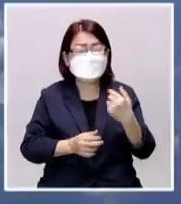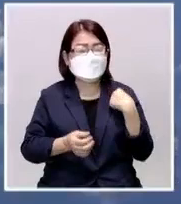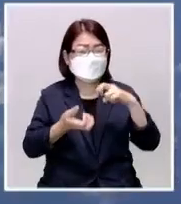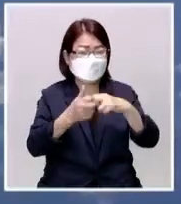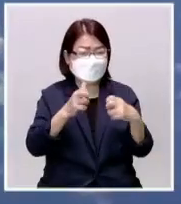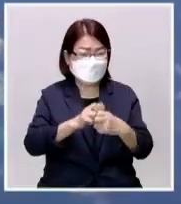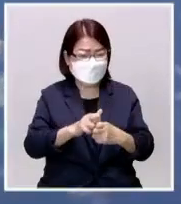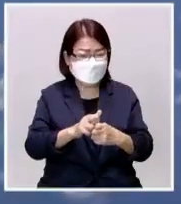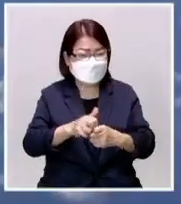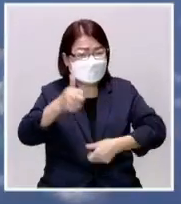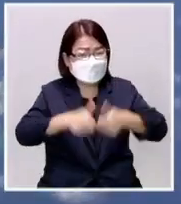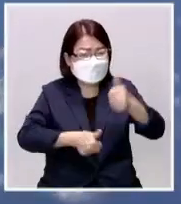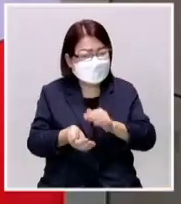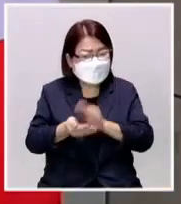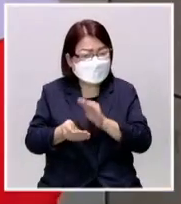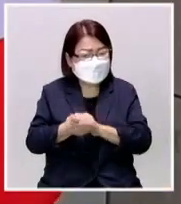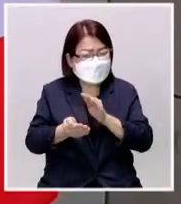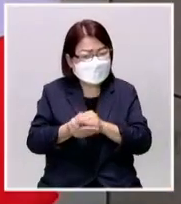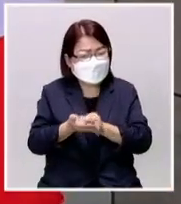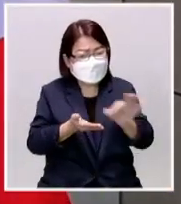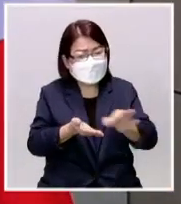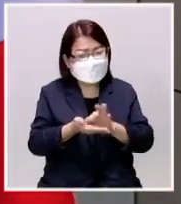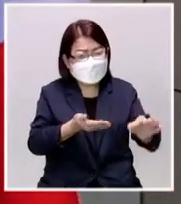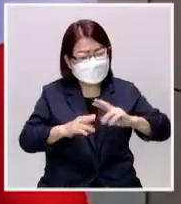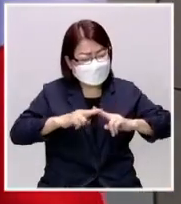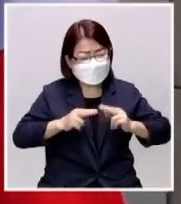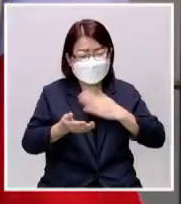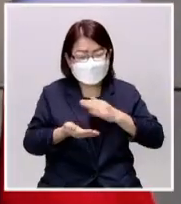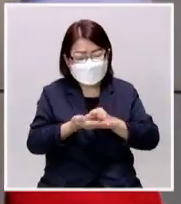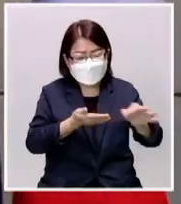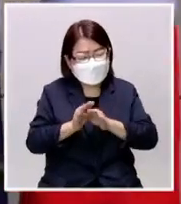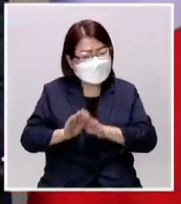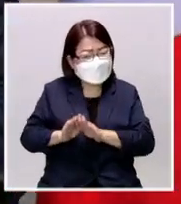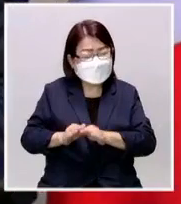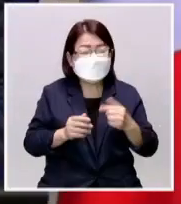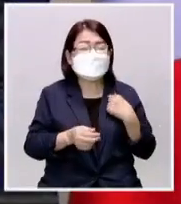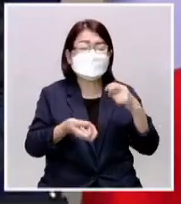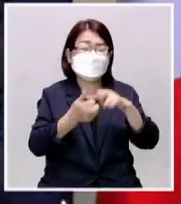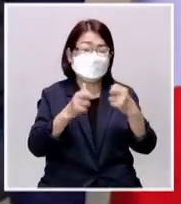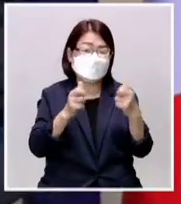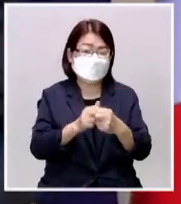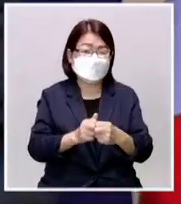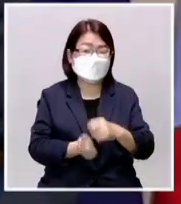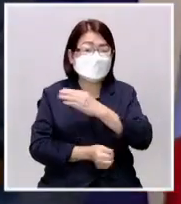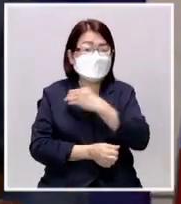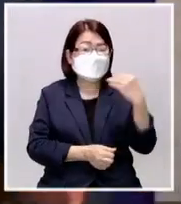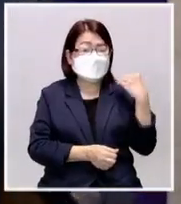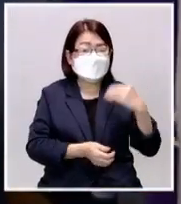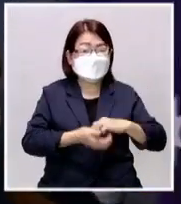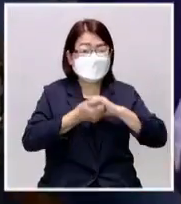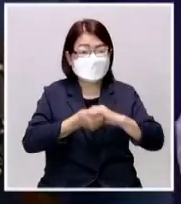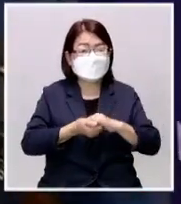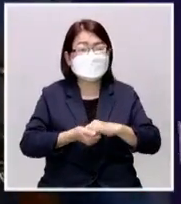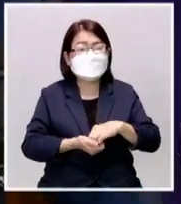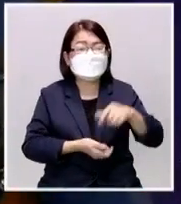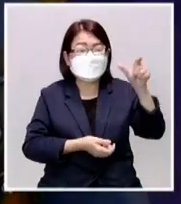แผงทันการสั่งสมอาวุธของชาิต่ๆ นั่นเองแล้็นำไปสู่วกรตการพูดทั้งใหญ่ระหวางปรรังเศษแล้วก็สางชาิพรมิตนี้